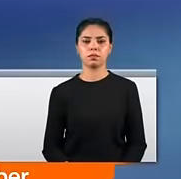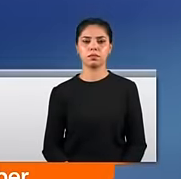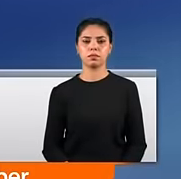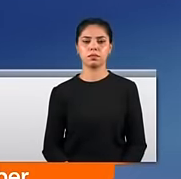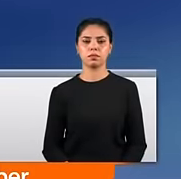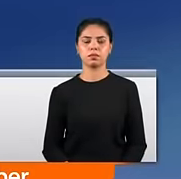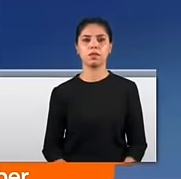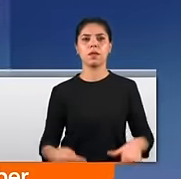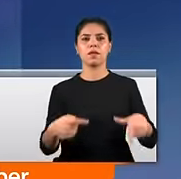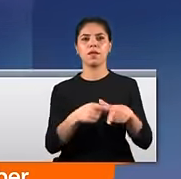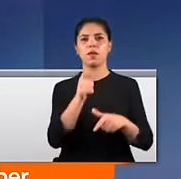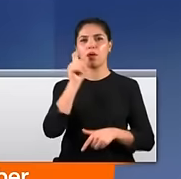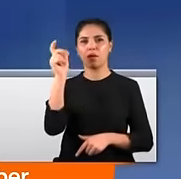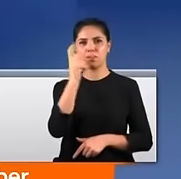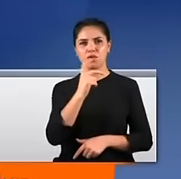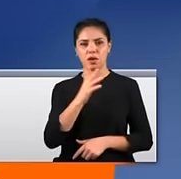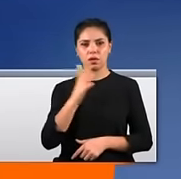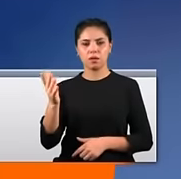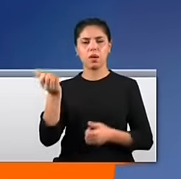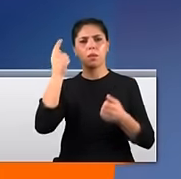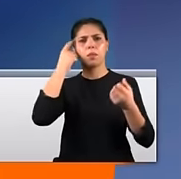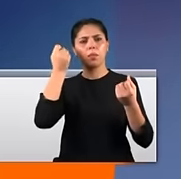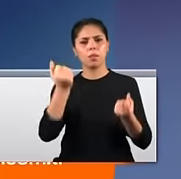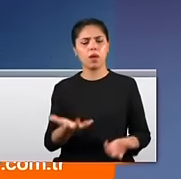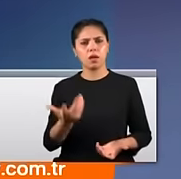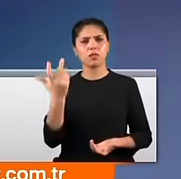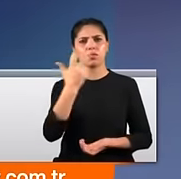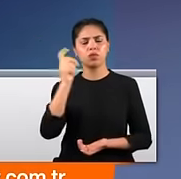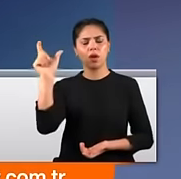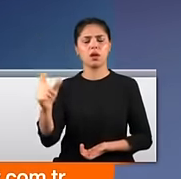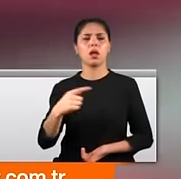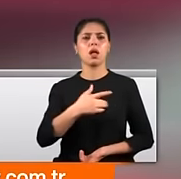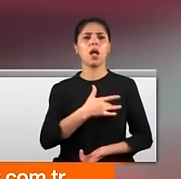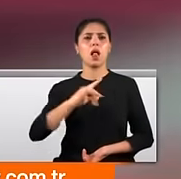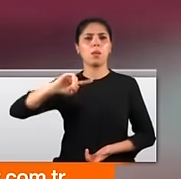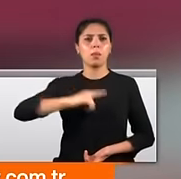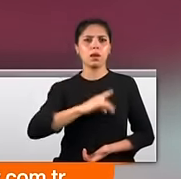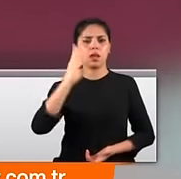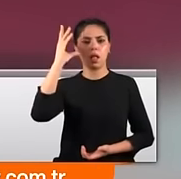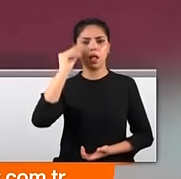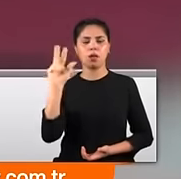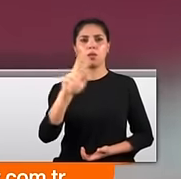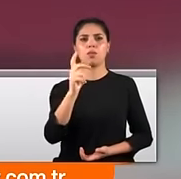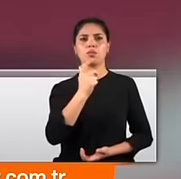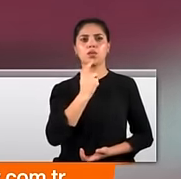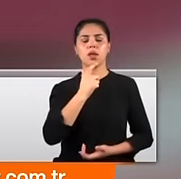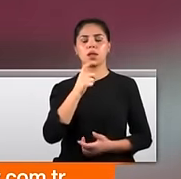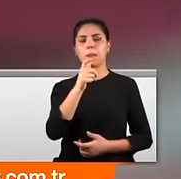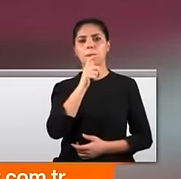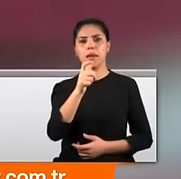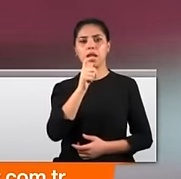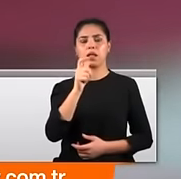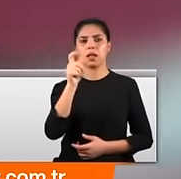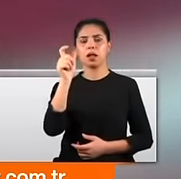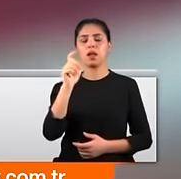Pedro Henrique şarkı söylerken bir anda yere yığıldı. Sanatçının kalp krizi geçirdiği anlaşıldı. 30 yaşındaki Brezilyalı tüm